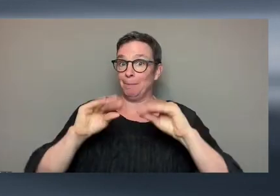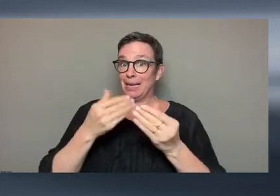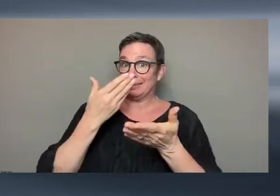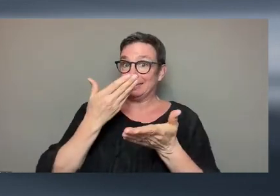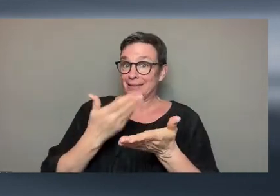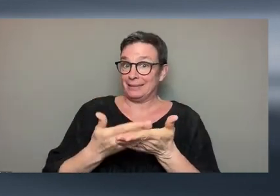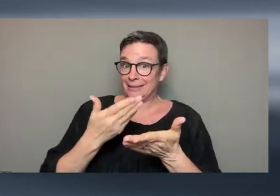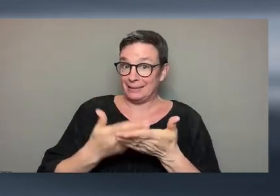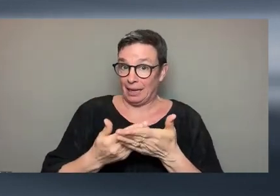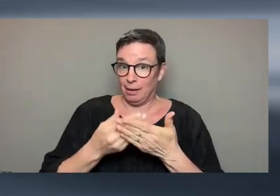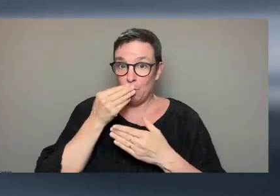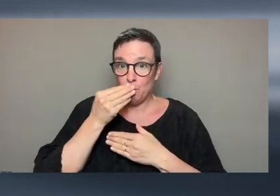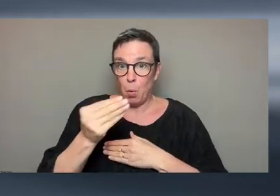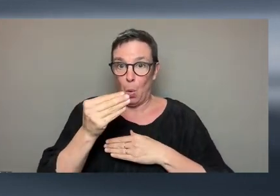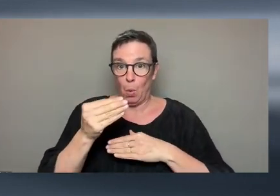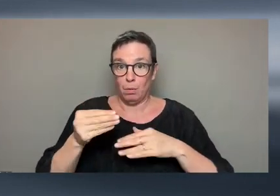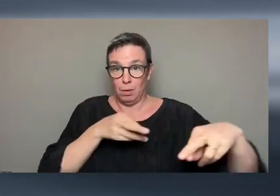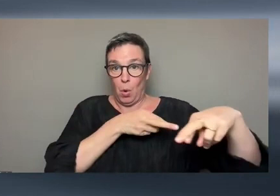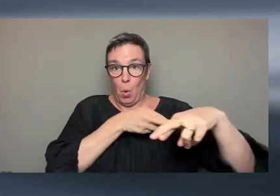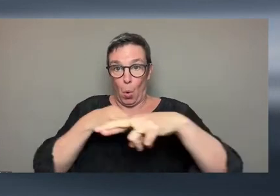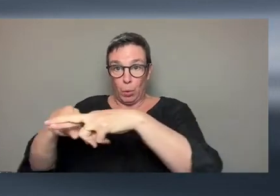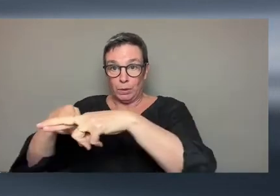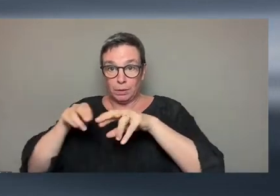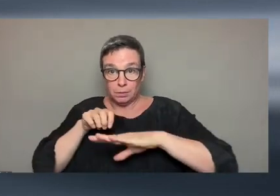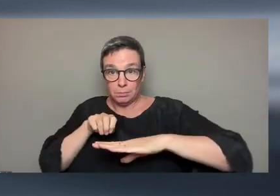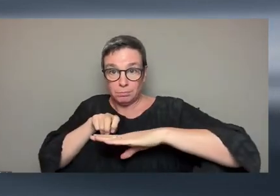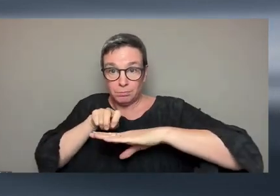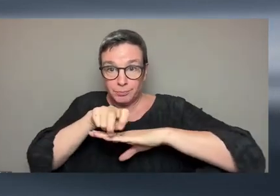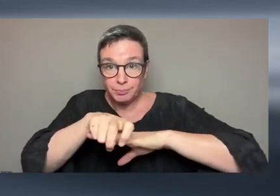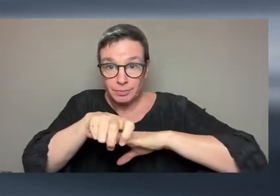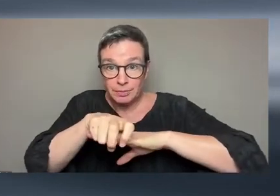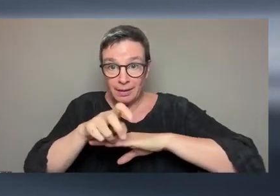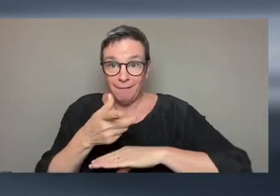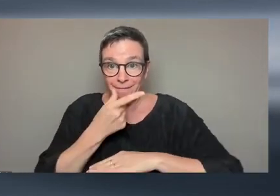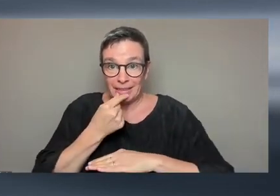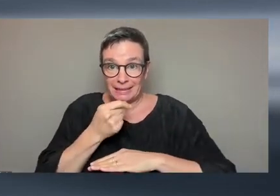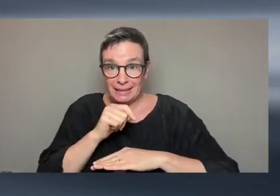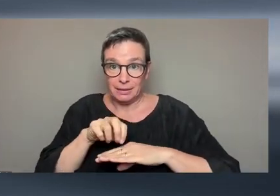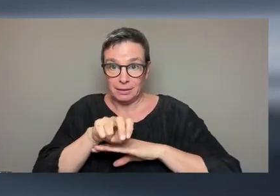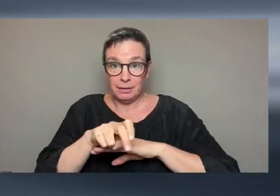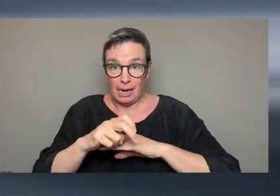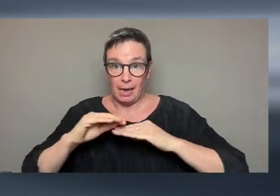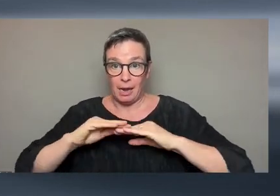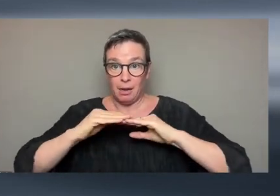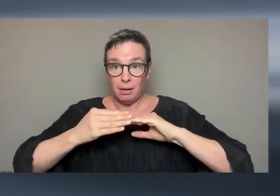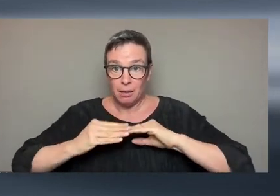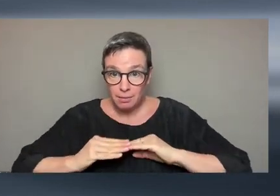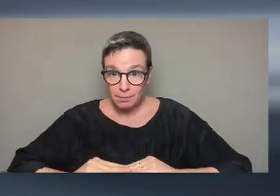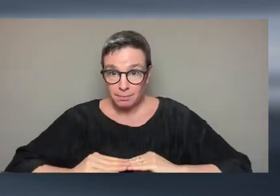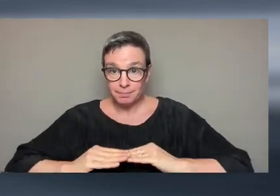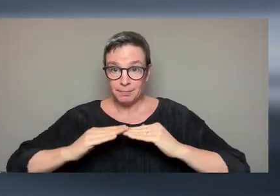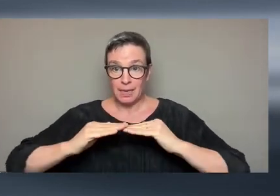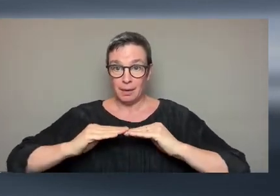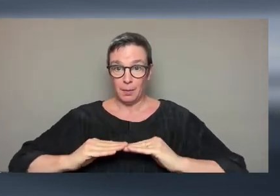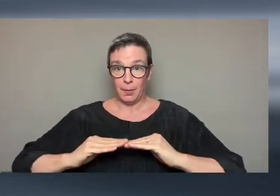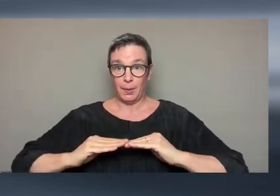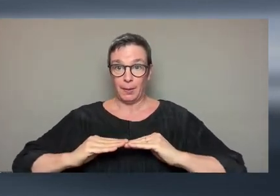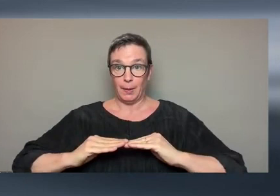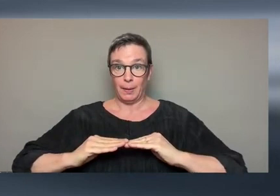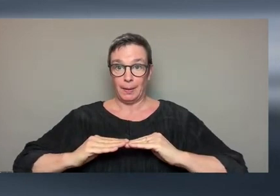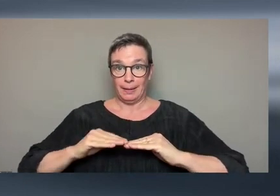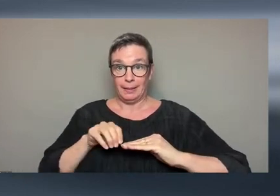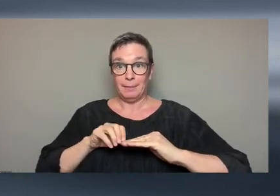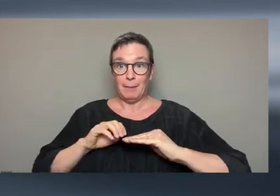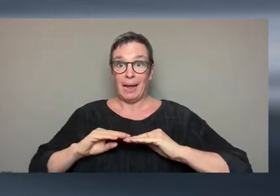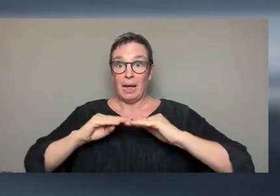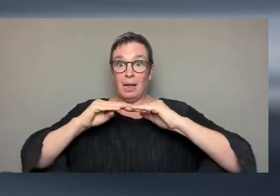être traversé, c'est-à-dire que l'infrastructure est adaptée et par exemple ici, le passage piéton est à niveau, c'est-à-dire qu'il n'y a pas une